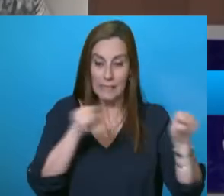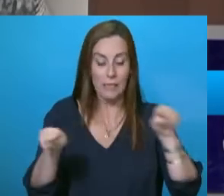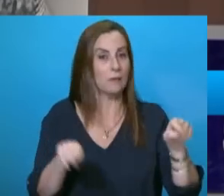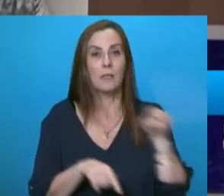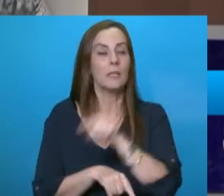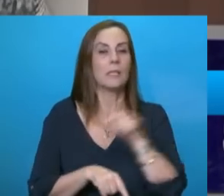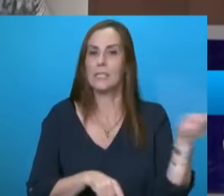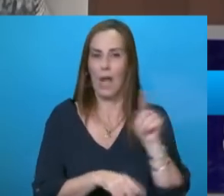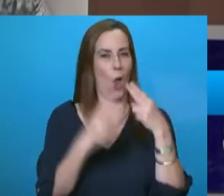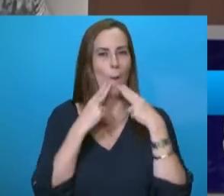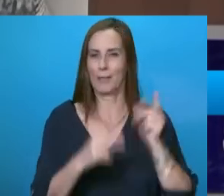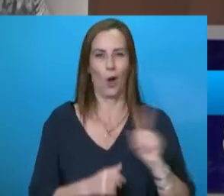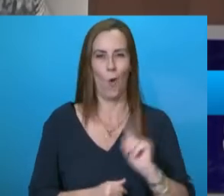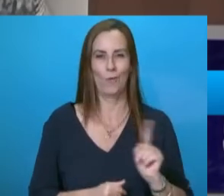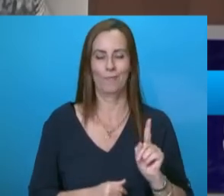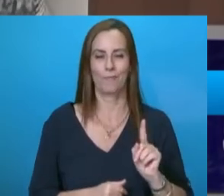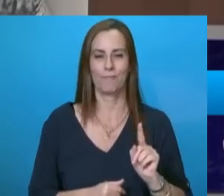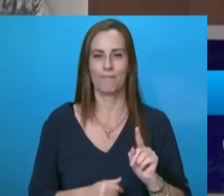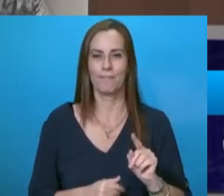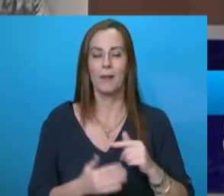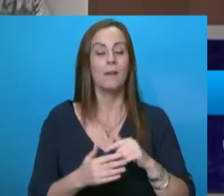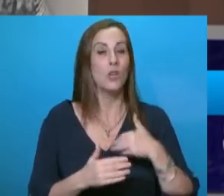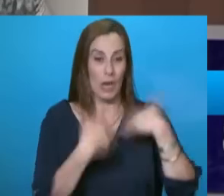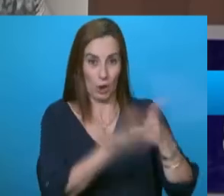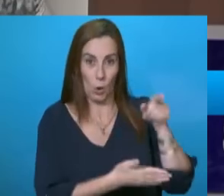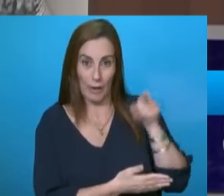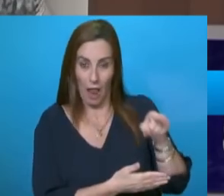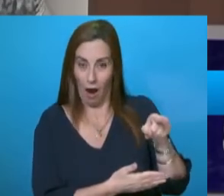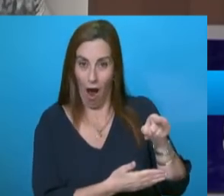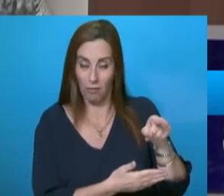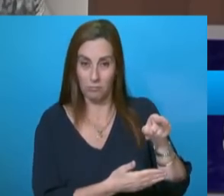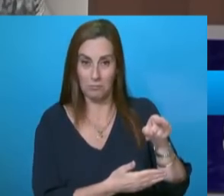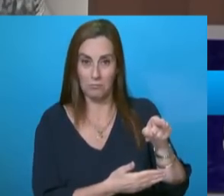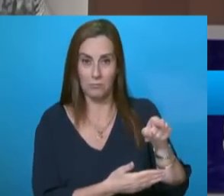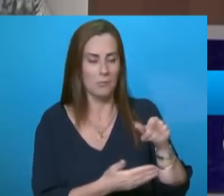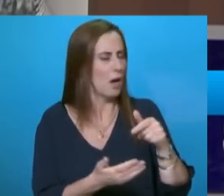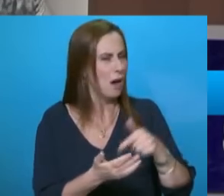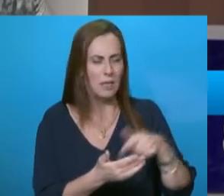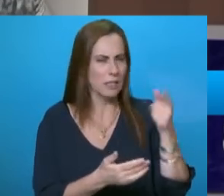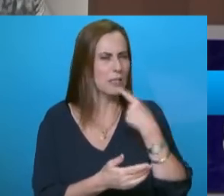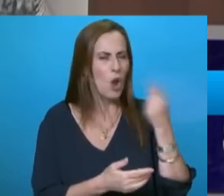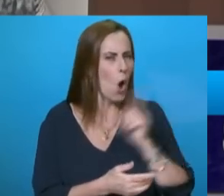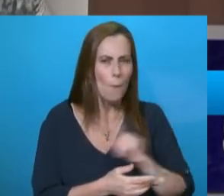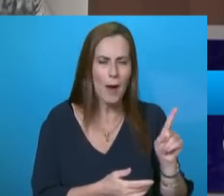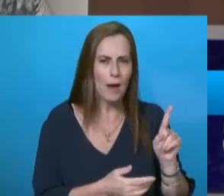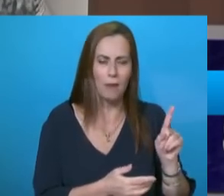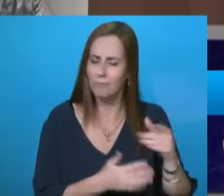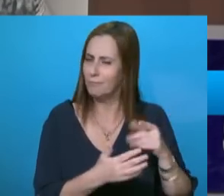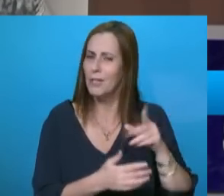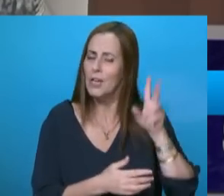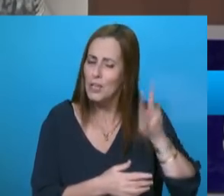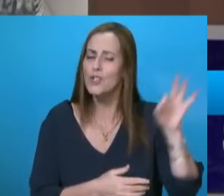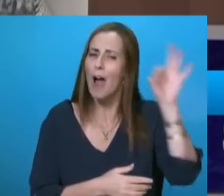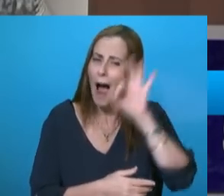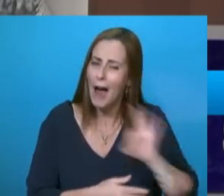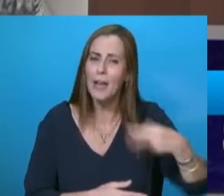איננה הפתרון. אין בהטלה זו כדי להוריד כהוא זה את האחריות המוטלת